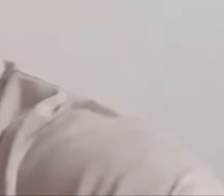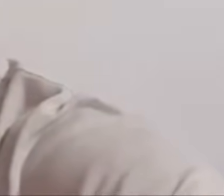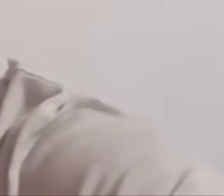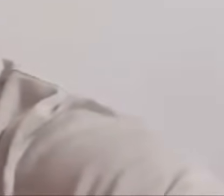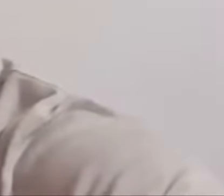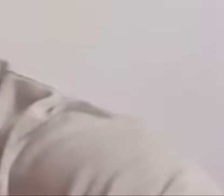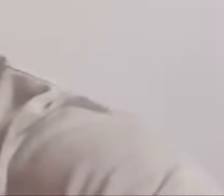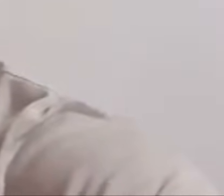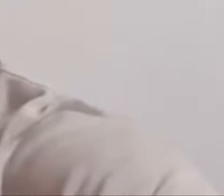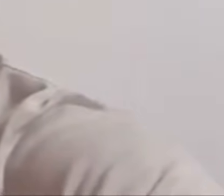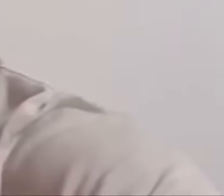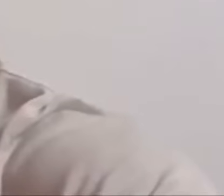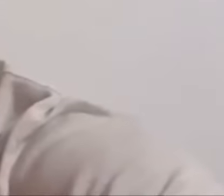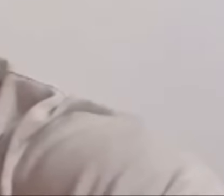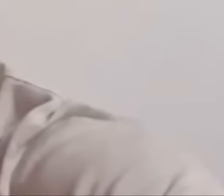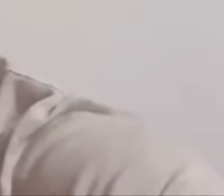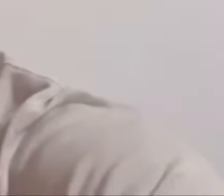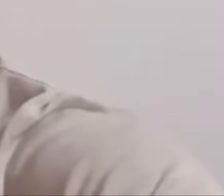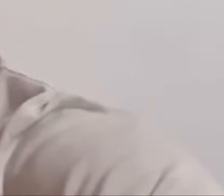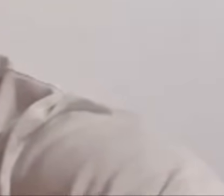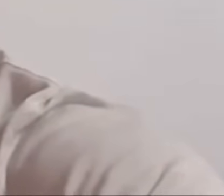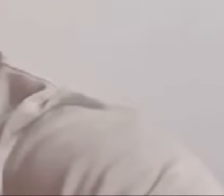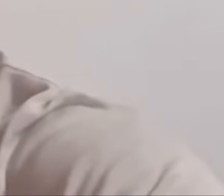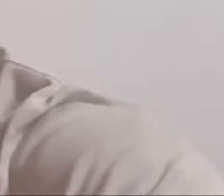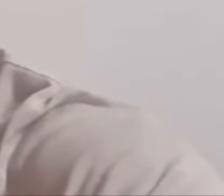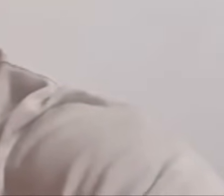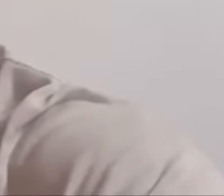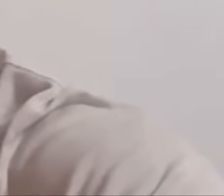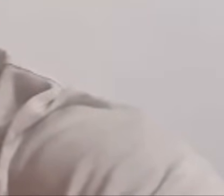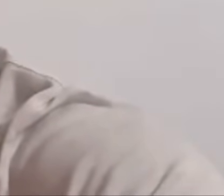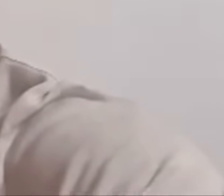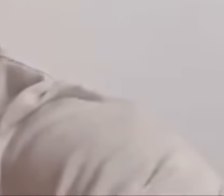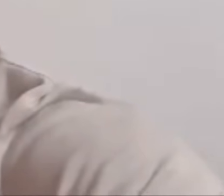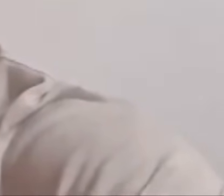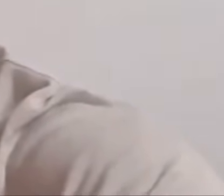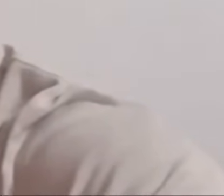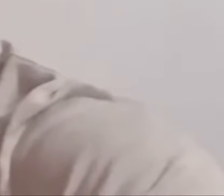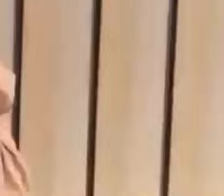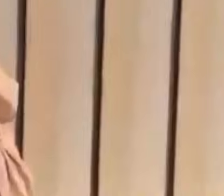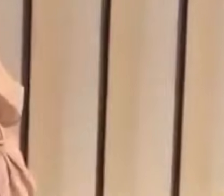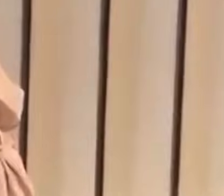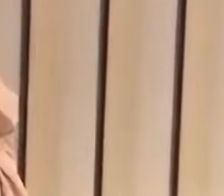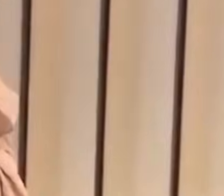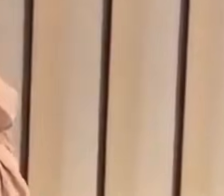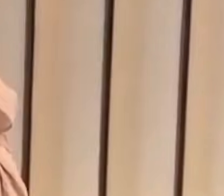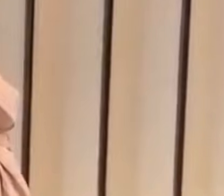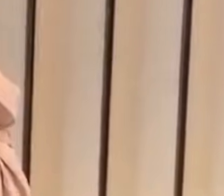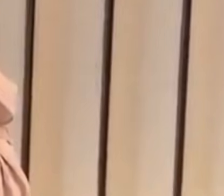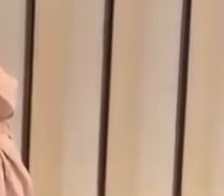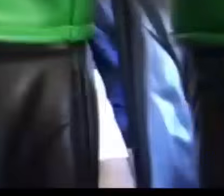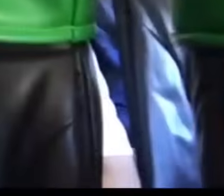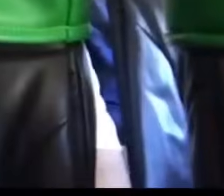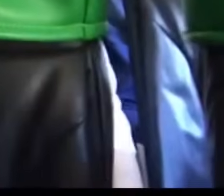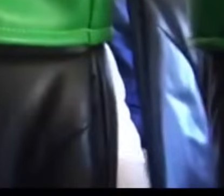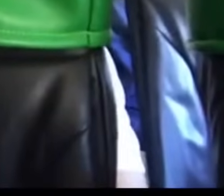kepada kita agar jiwa kita selalu berada di langit dengan berzikir walaupun raga kita berada di bumi. Beliau adalah sosok